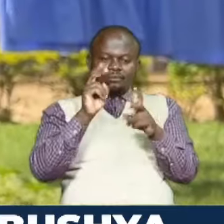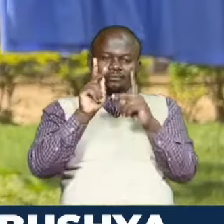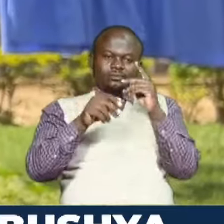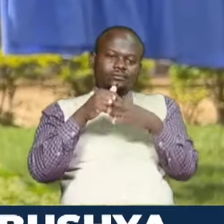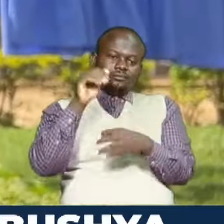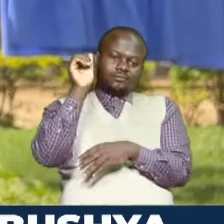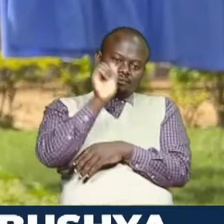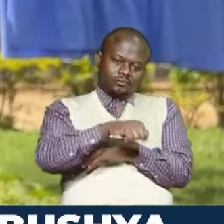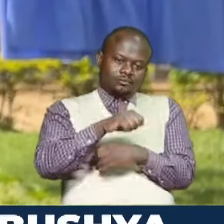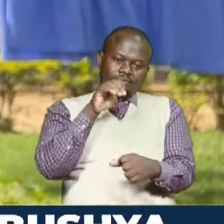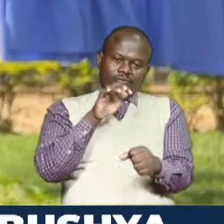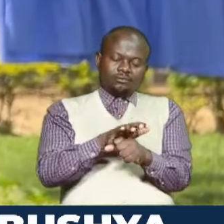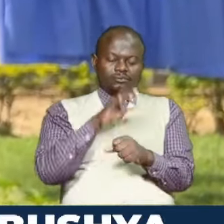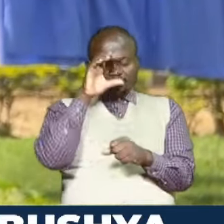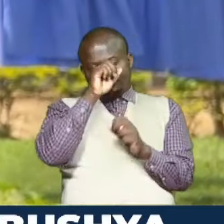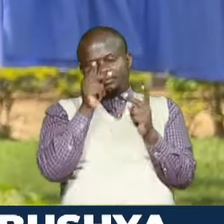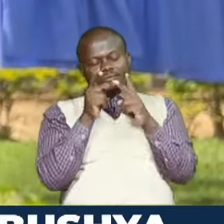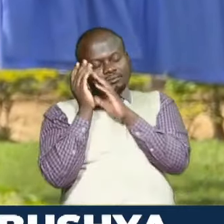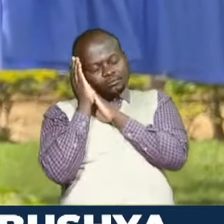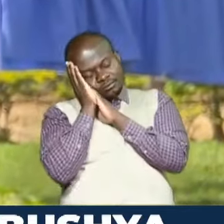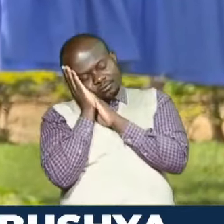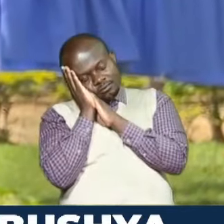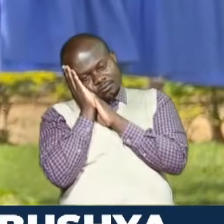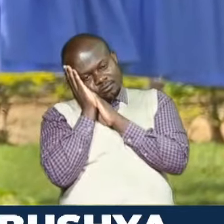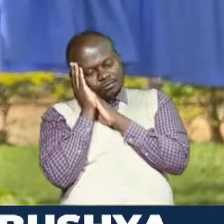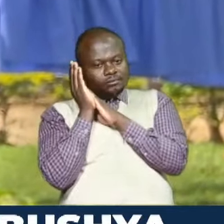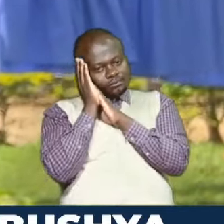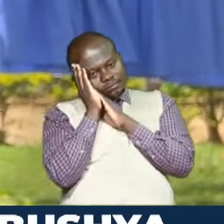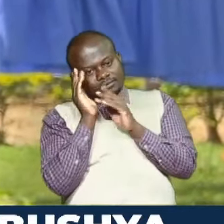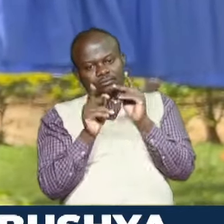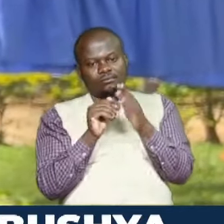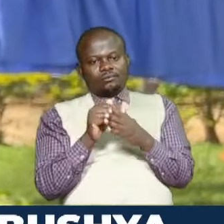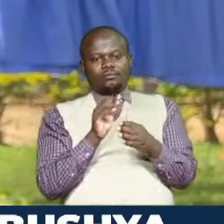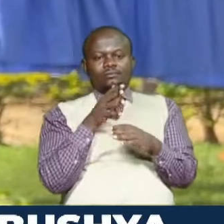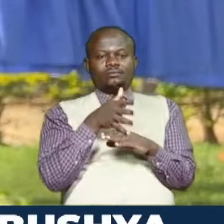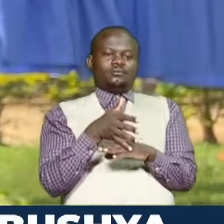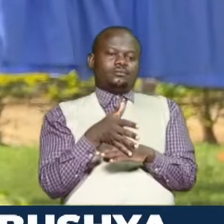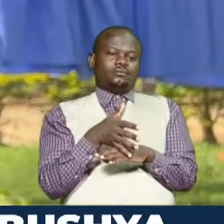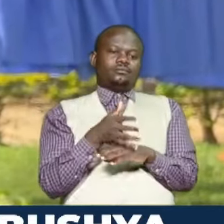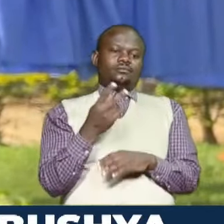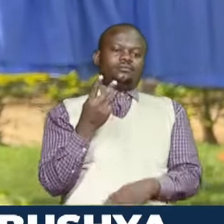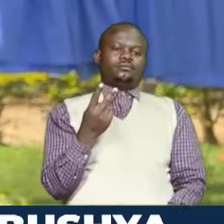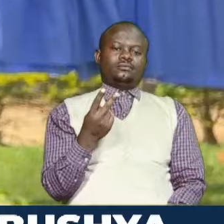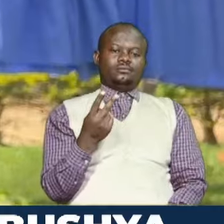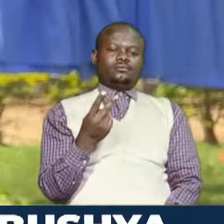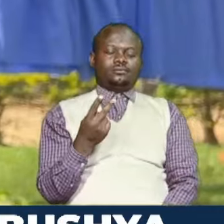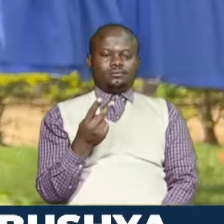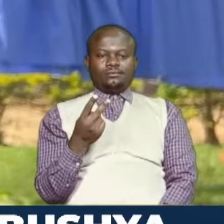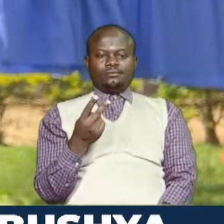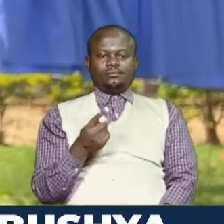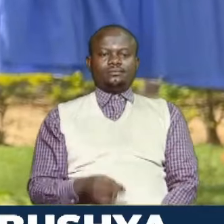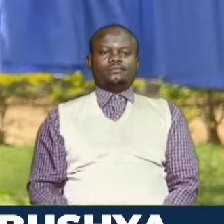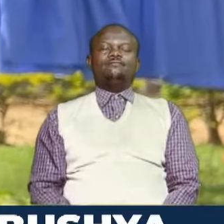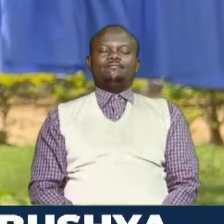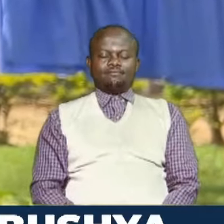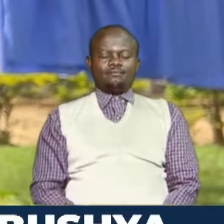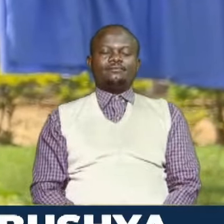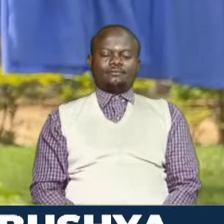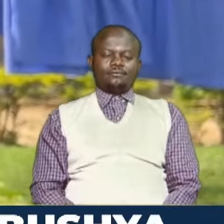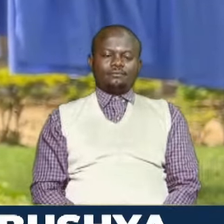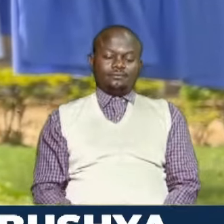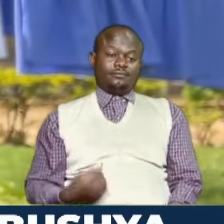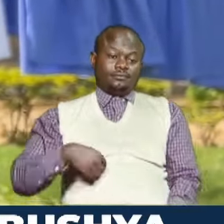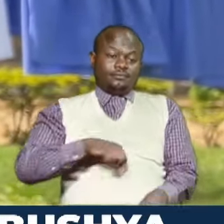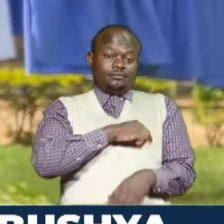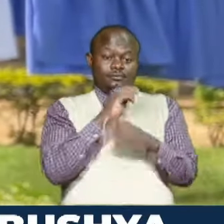benshi, bakabura aho baryama. Ku gitanda hari kuryama abantu barenze babiri. Nkaba mbona ari cyo